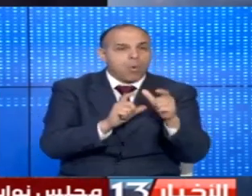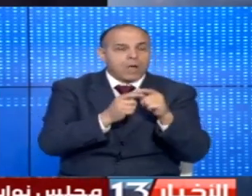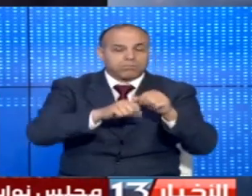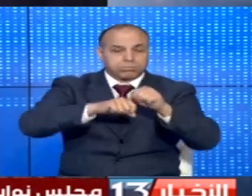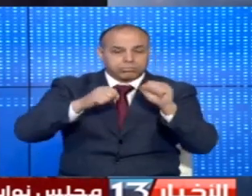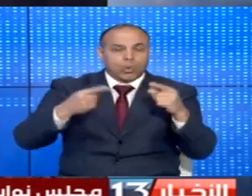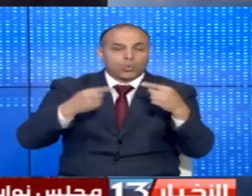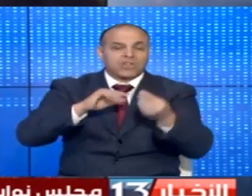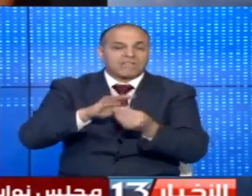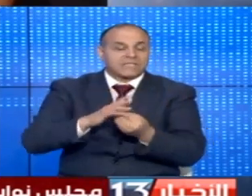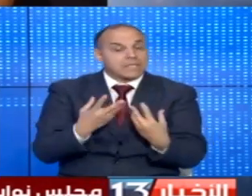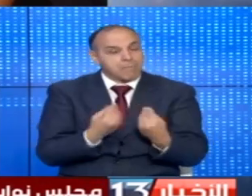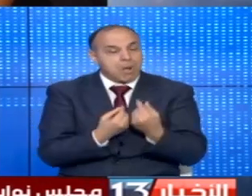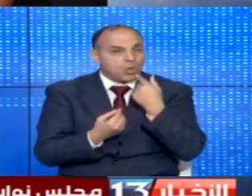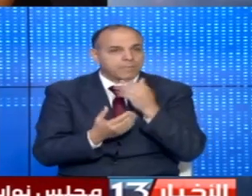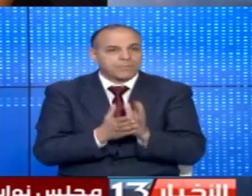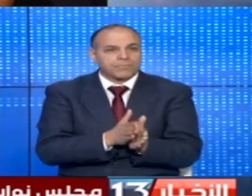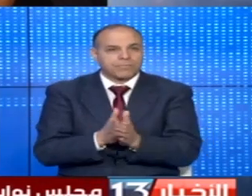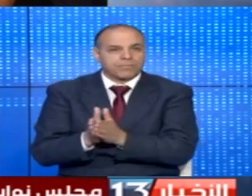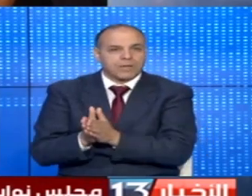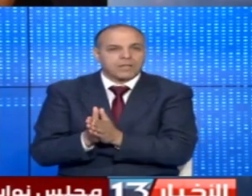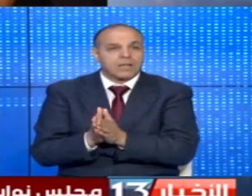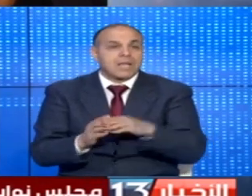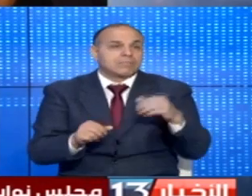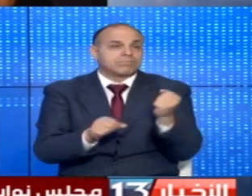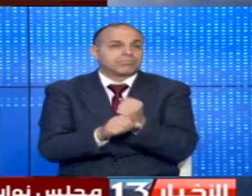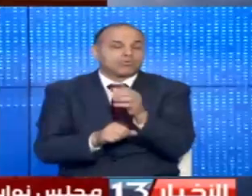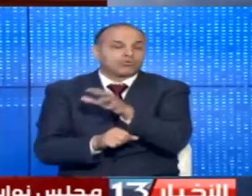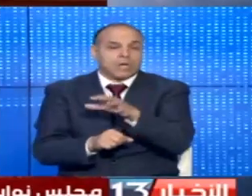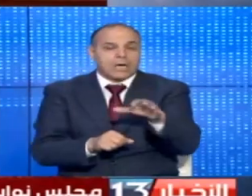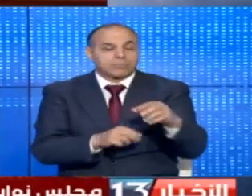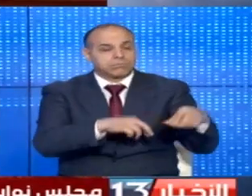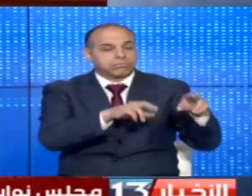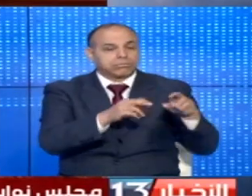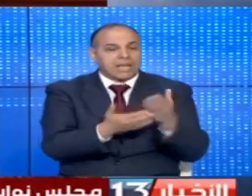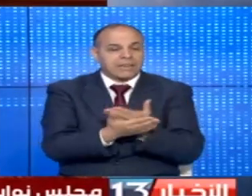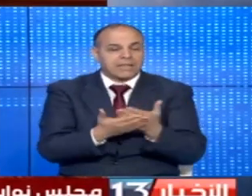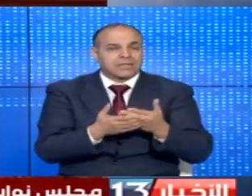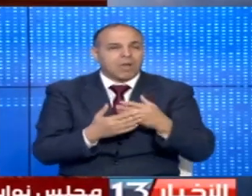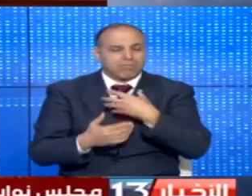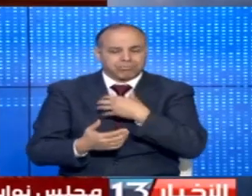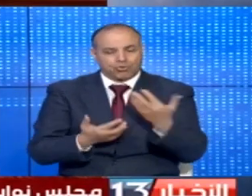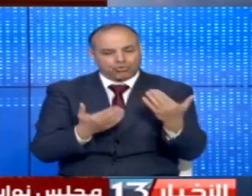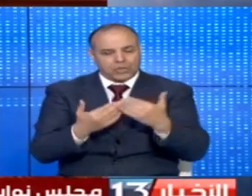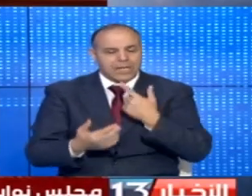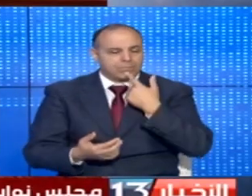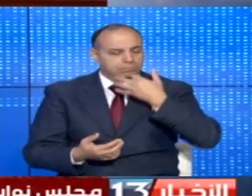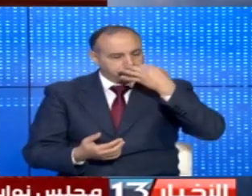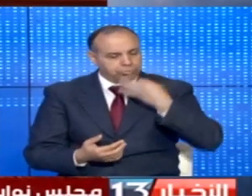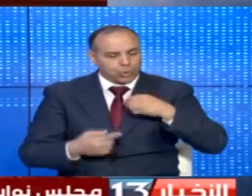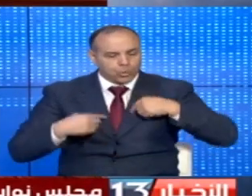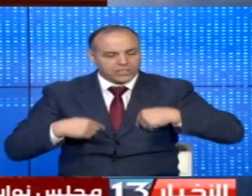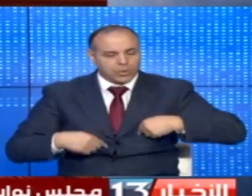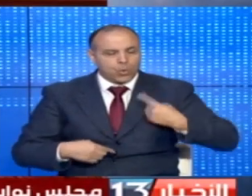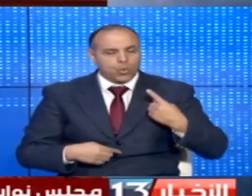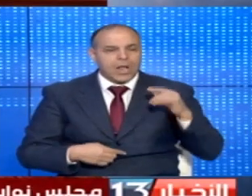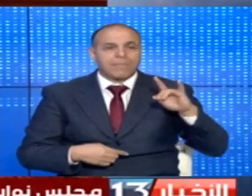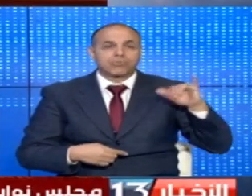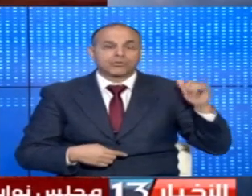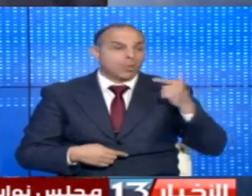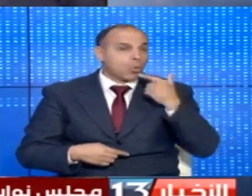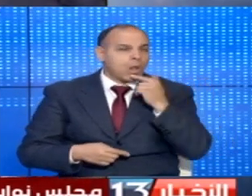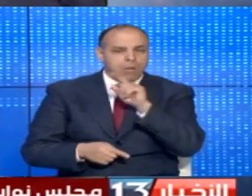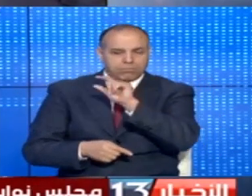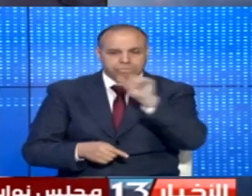لمكافحه الفساد ولدفع الاستثمار بالجهات واسترجاع ثقه المستثمرين هذا رئيس الحكومه المكلف باتخاذ